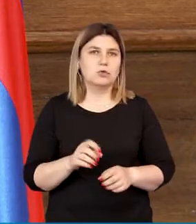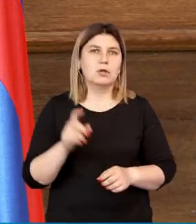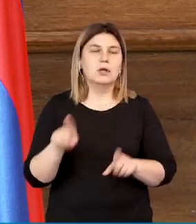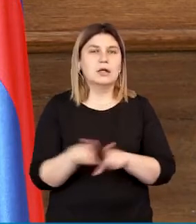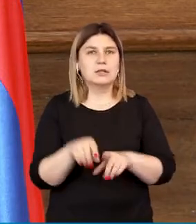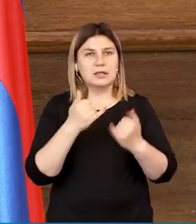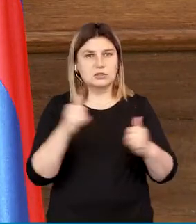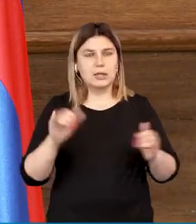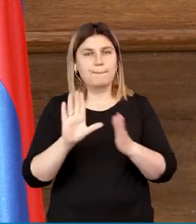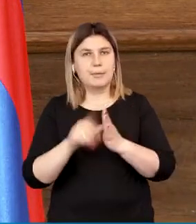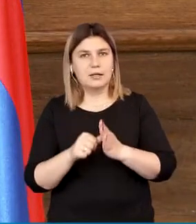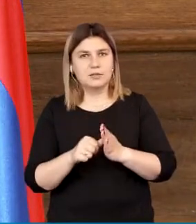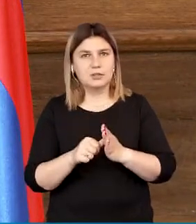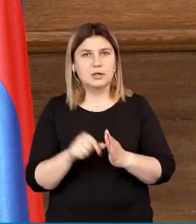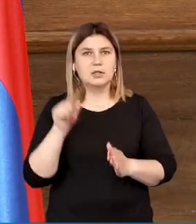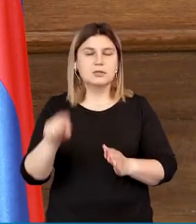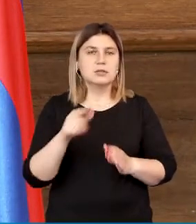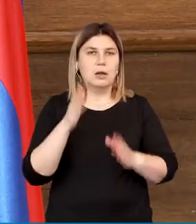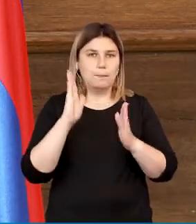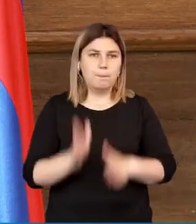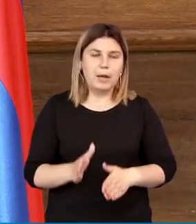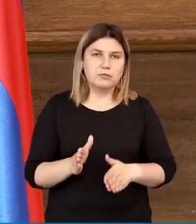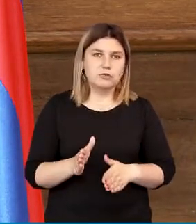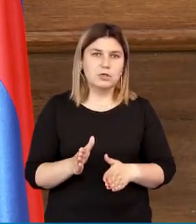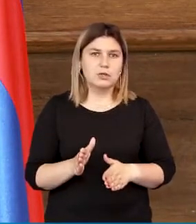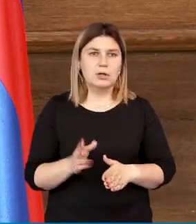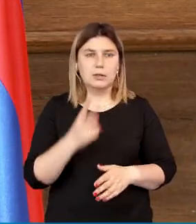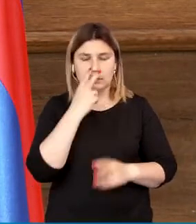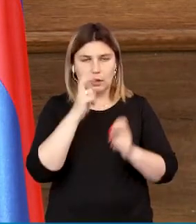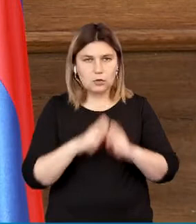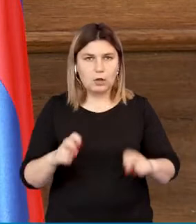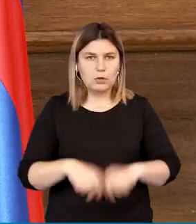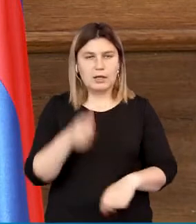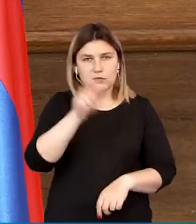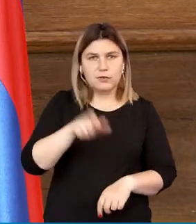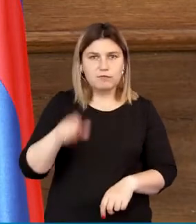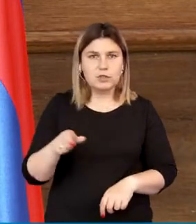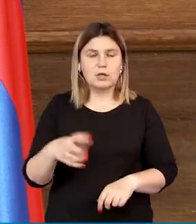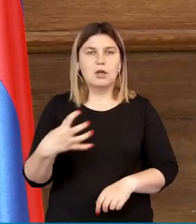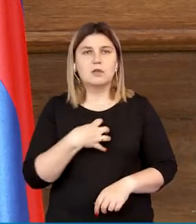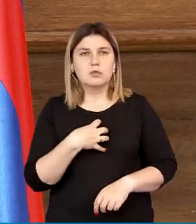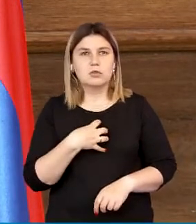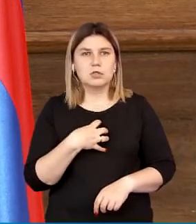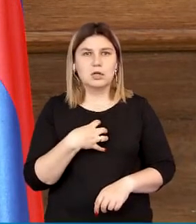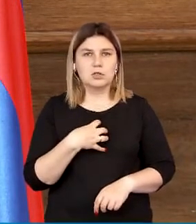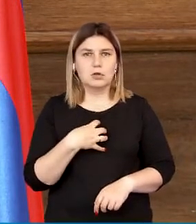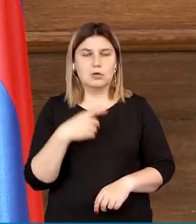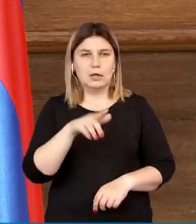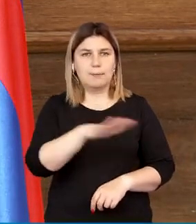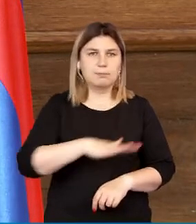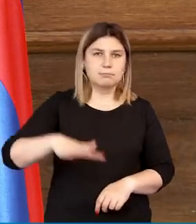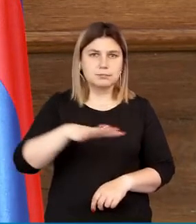innych miejskich podmiotów, więc te kwestie będą rozpatrywane indywidualnie przez dyrektorów poszczególnych